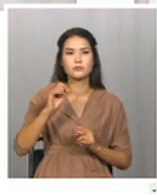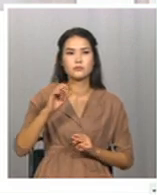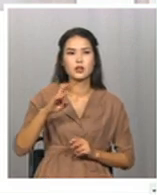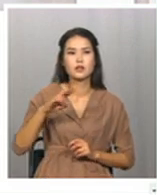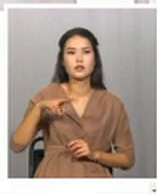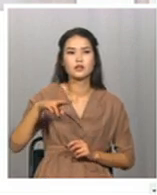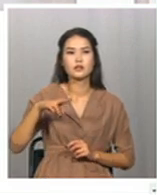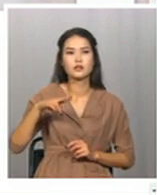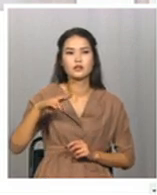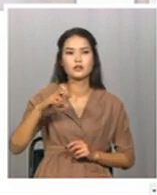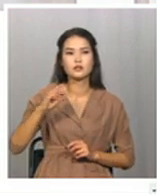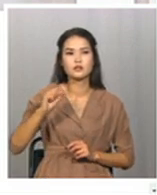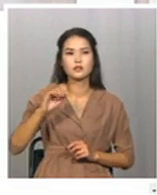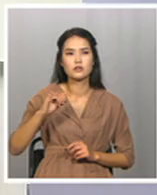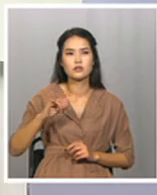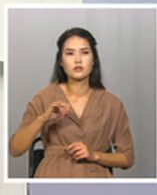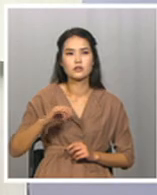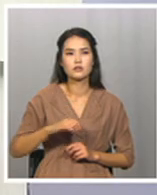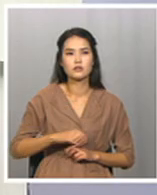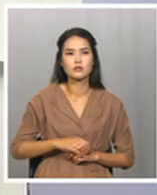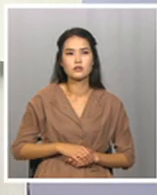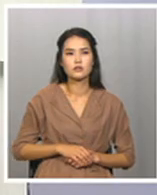ұстаздар деп өзгертейік.